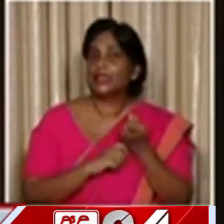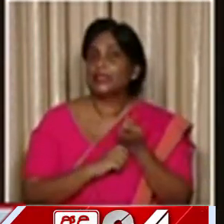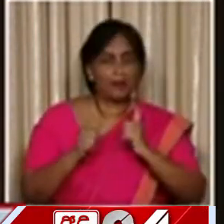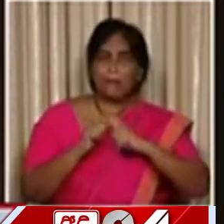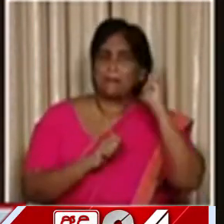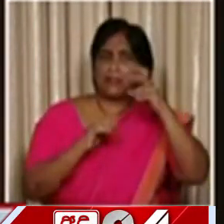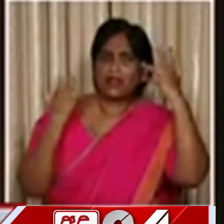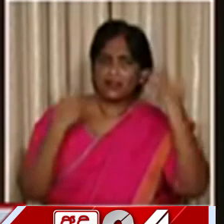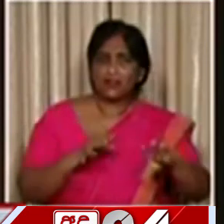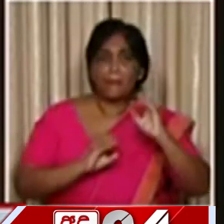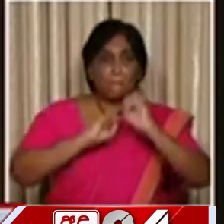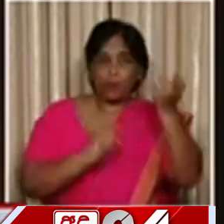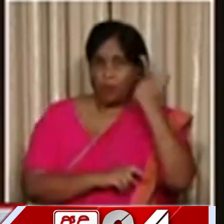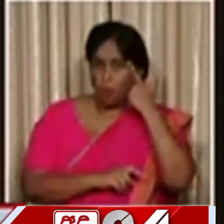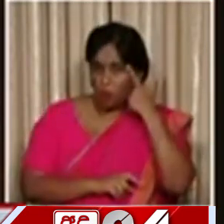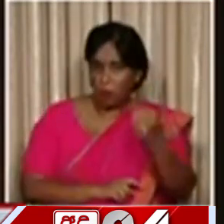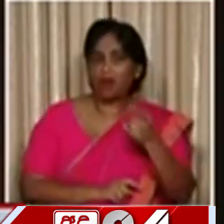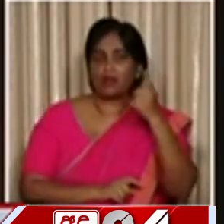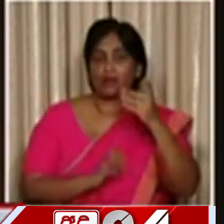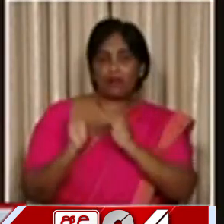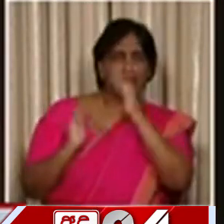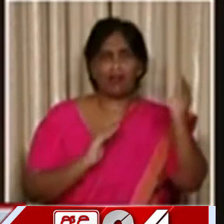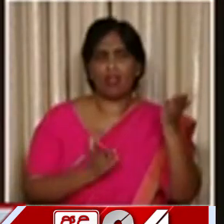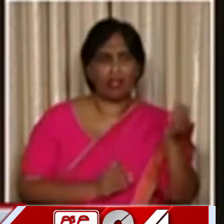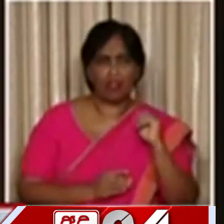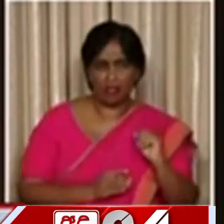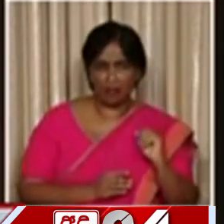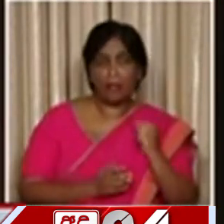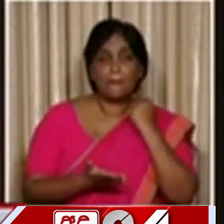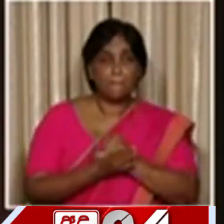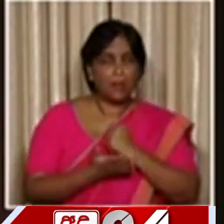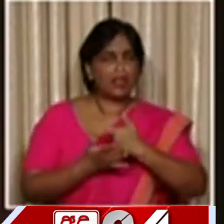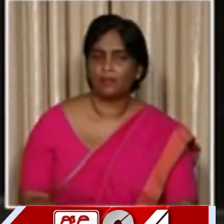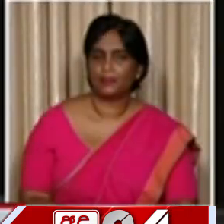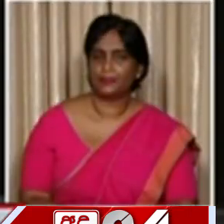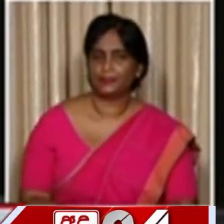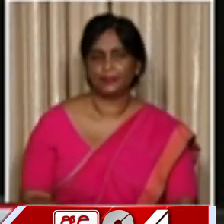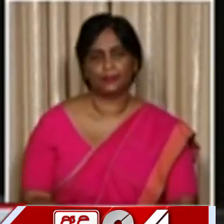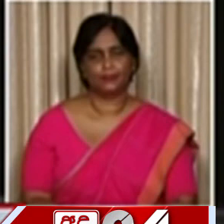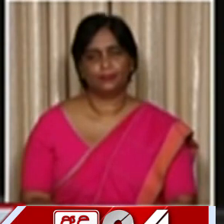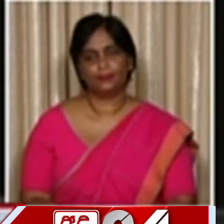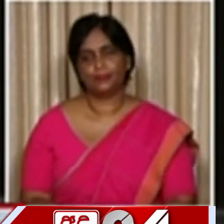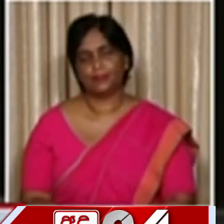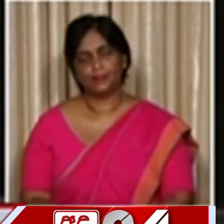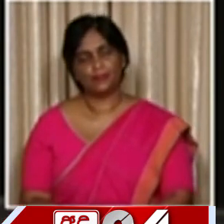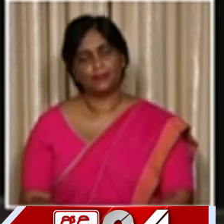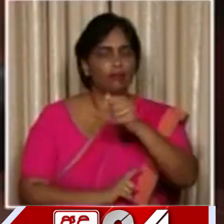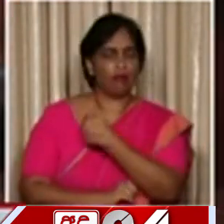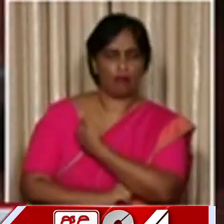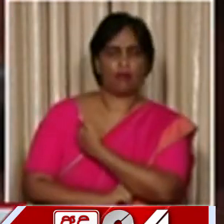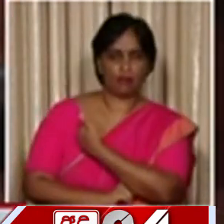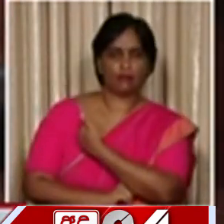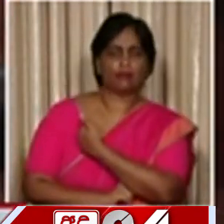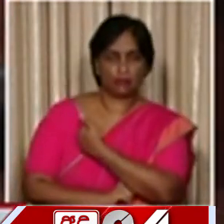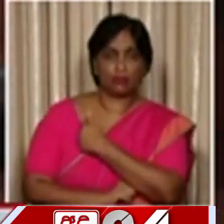එකයි අහන්නේ. ඒ ප්‍රතිශත දන්නවා මේගොල්ලෝ. මේකට කල් ගන්නෙ මොකද්ද? මේක මහ බැංකුවේ වාර්තාවල තියෙනවා. පිළිතුරත් එතුමා දැනගෙන දහන්නේ එතකොට මේ